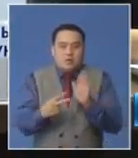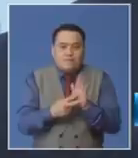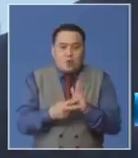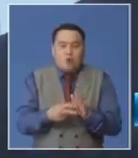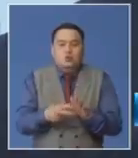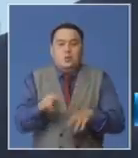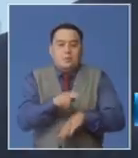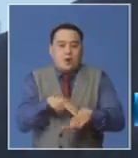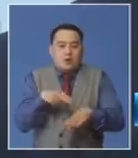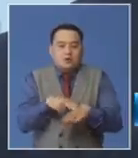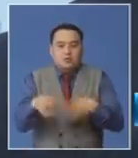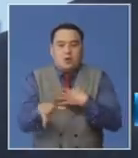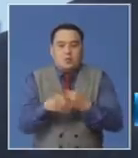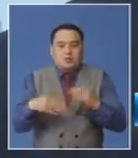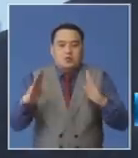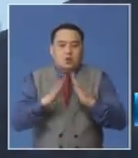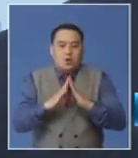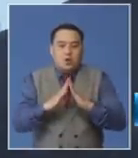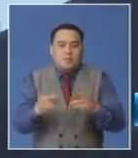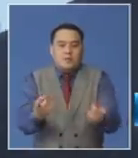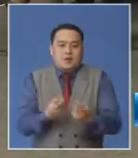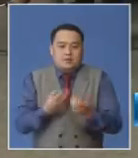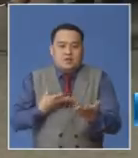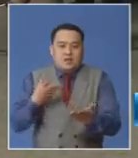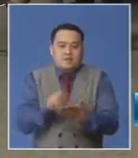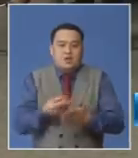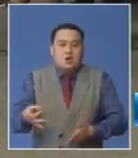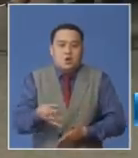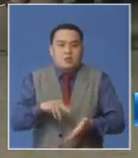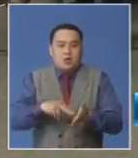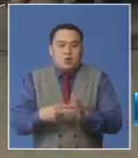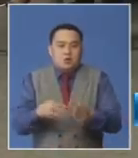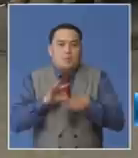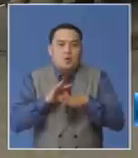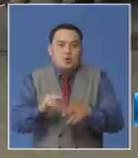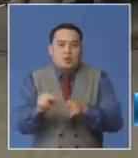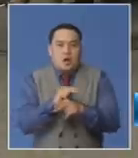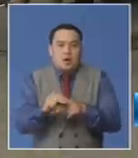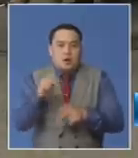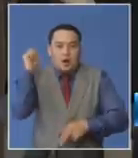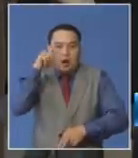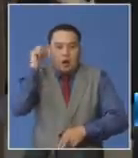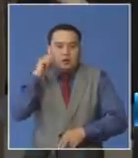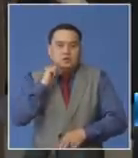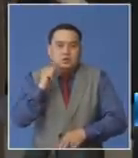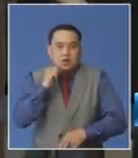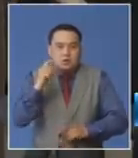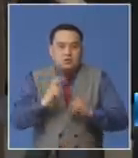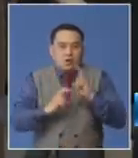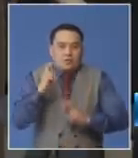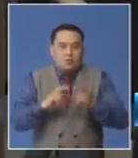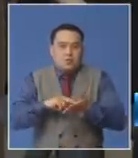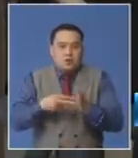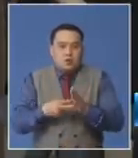участковых пунктов совмещенных жильем она привлечены инвестиции в районе планируется провести реконструкцию к roblox кого сахарного завода